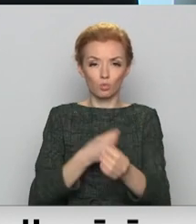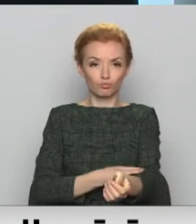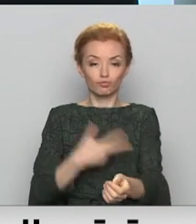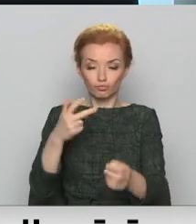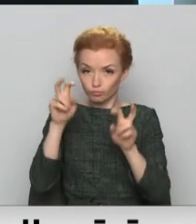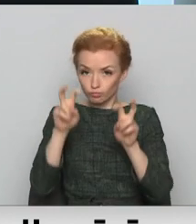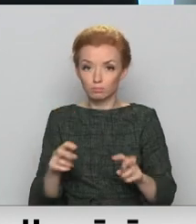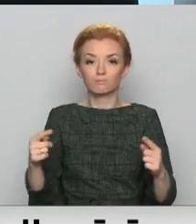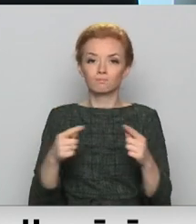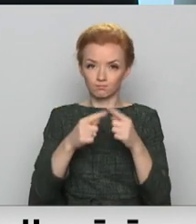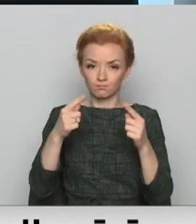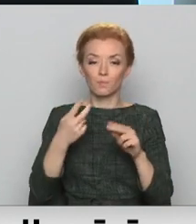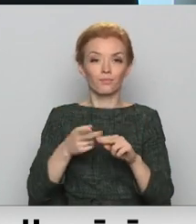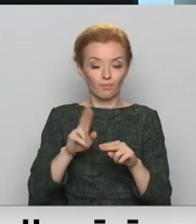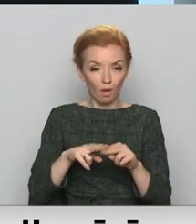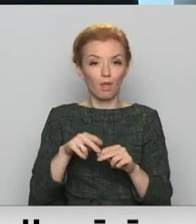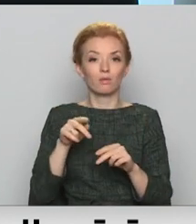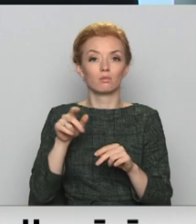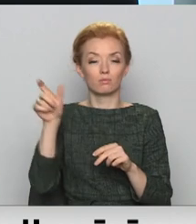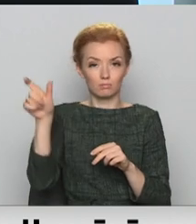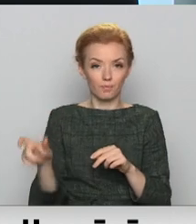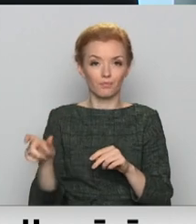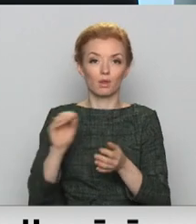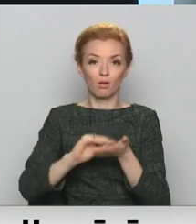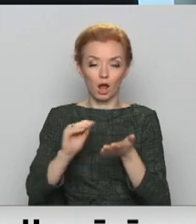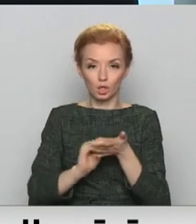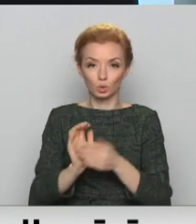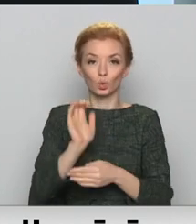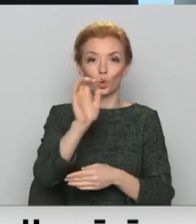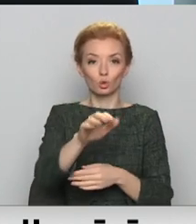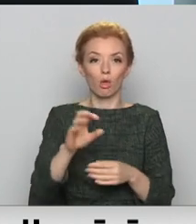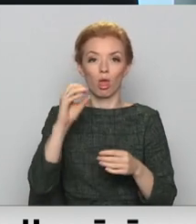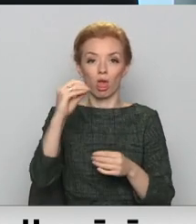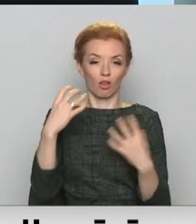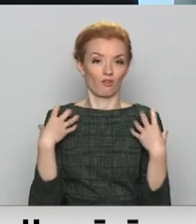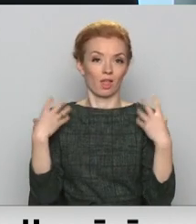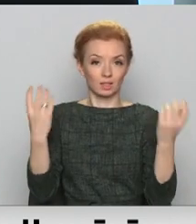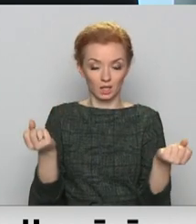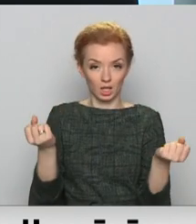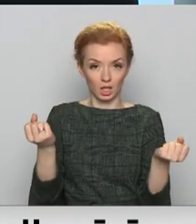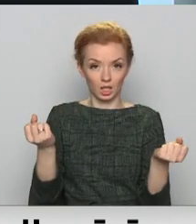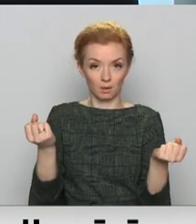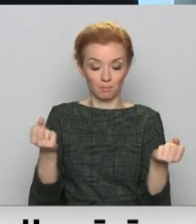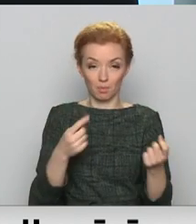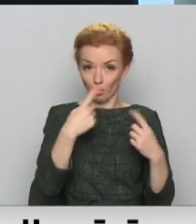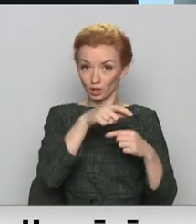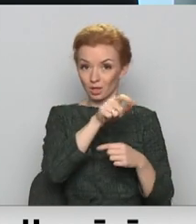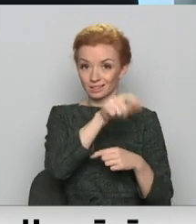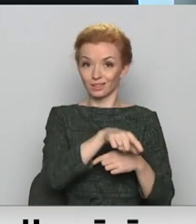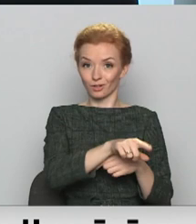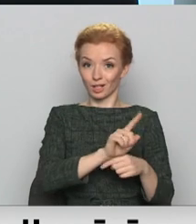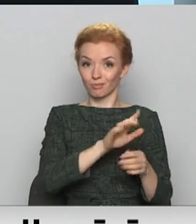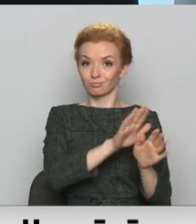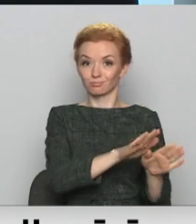noteiktiem kritērijiem, viņš raksta nosūtījumu e-veselībā, pacients vēl ir slimnīcā, ja viņi nevar sūtīt